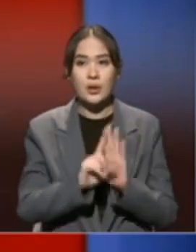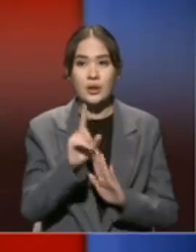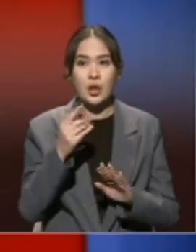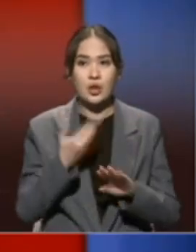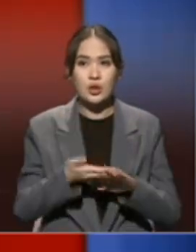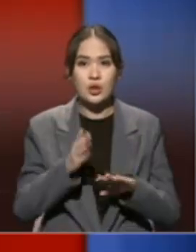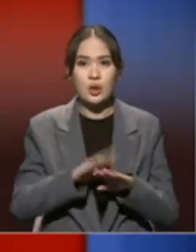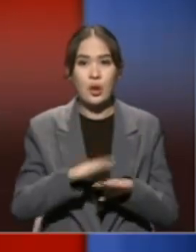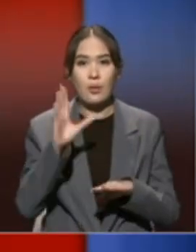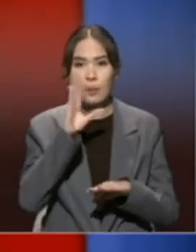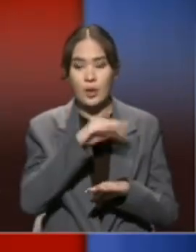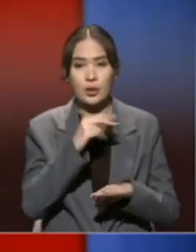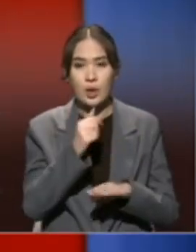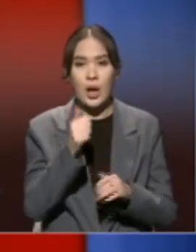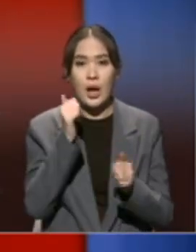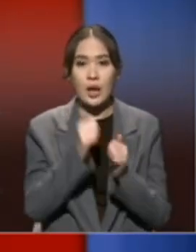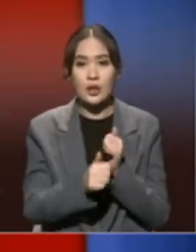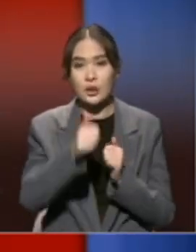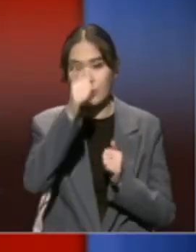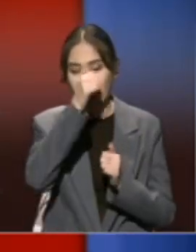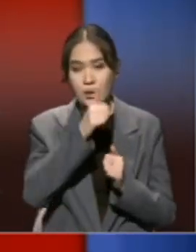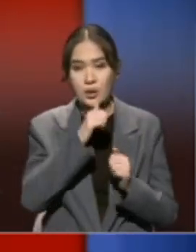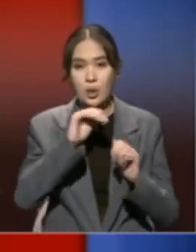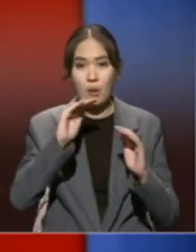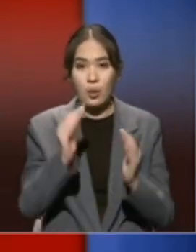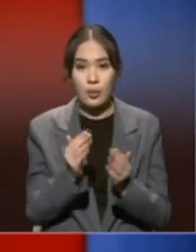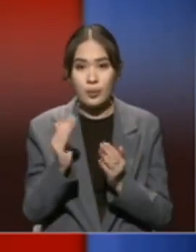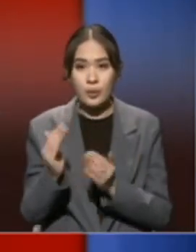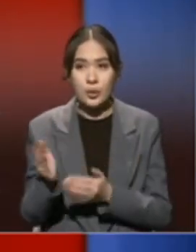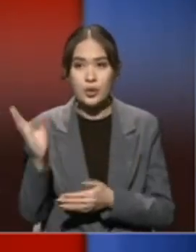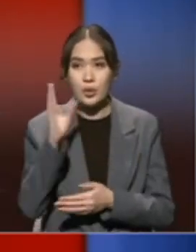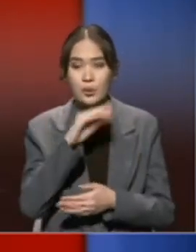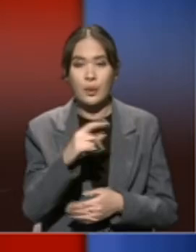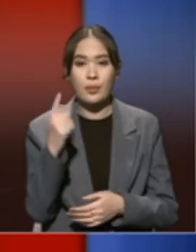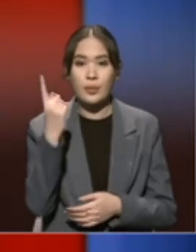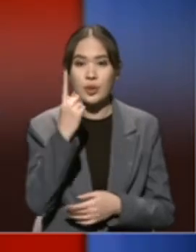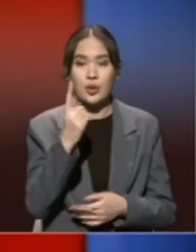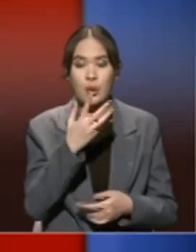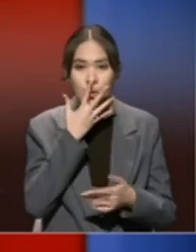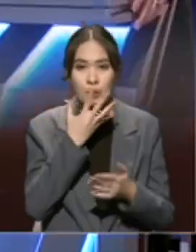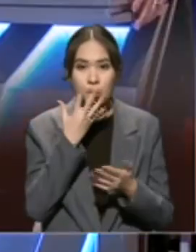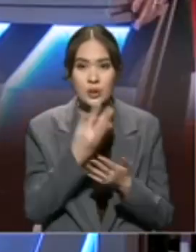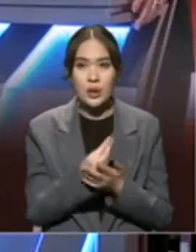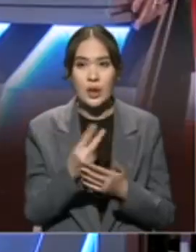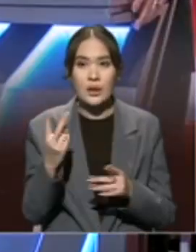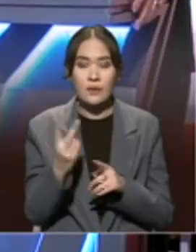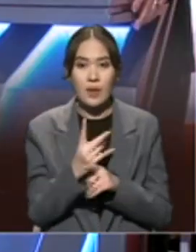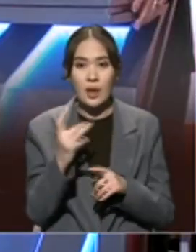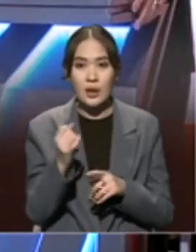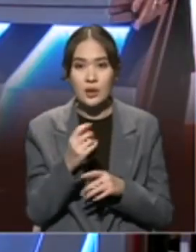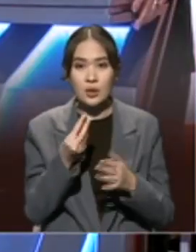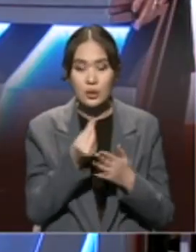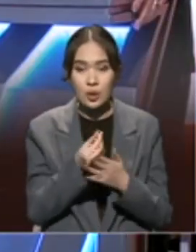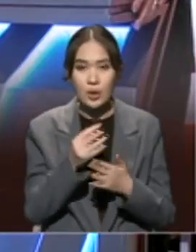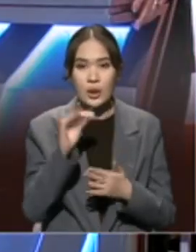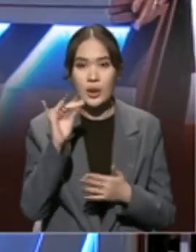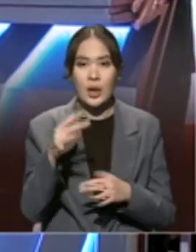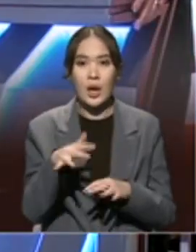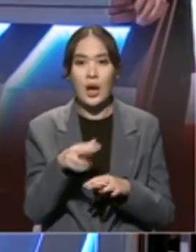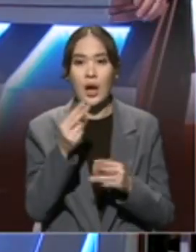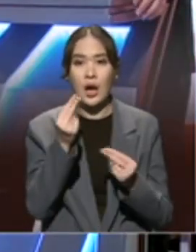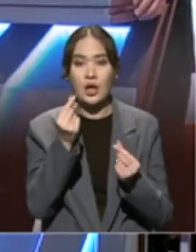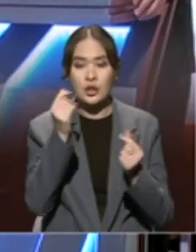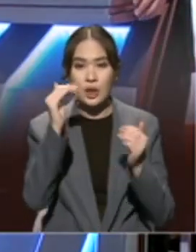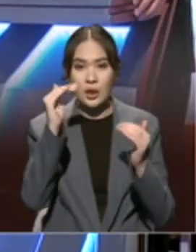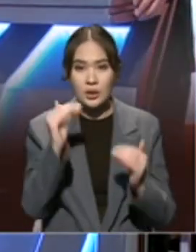төлеуі мүмкін, бірақ ол ай өткен сайын азая береді де, ол бірінші кеткен өзінің ертерек төлеуге ыңғайлы болады. Екіншіден ақшасы азайып барып